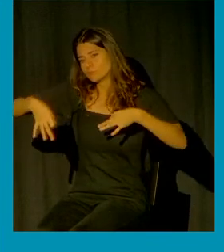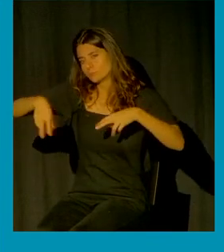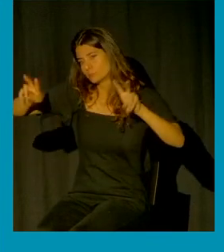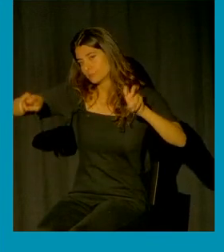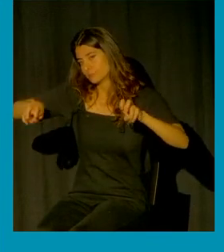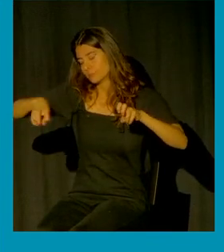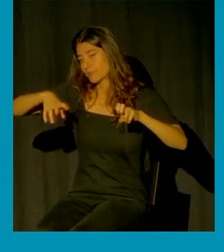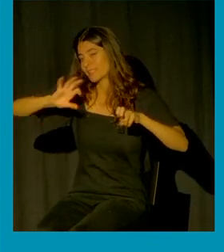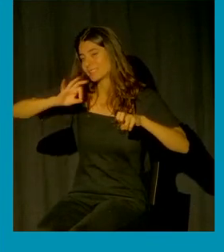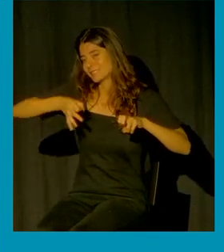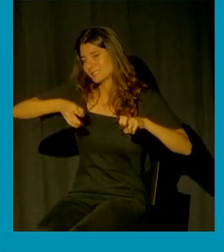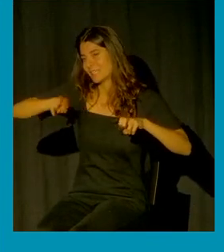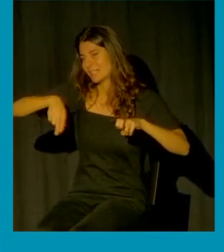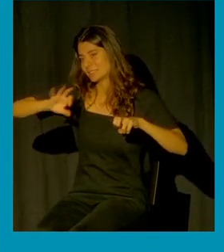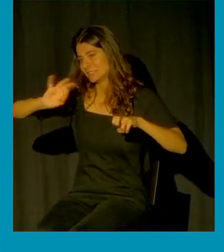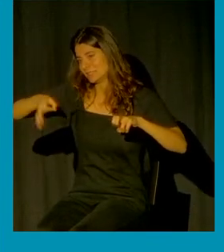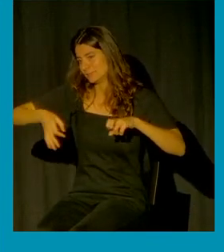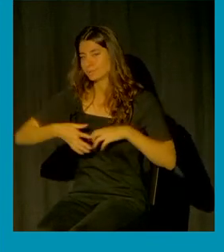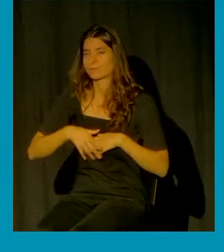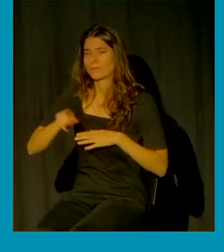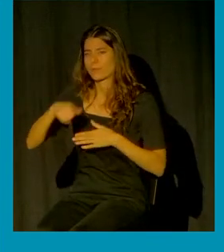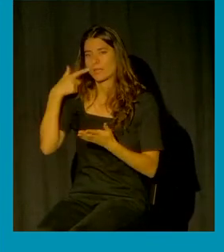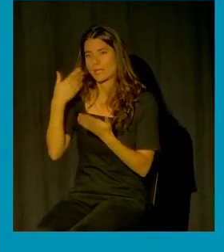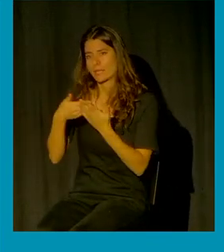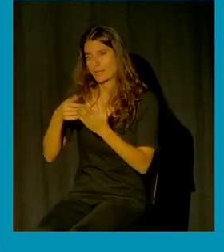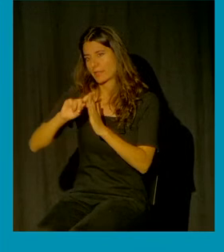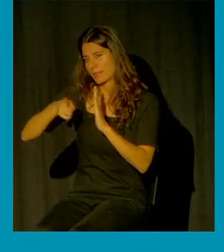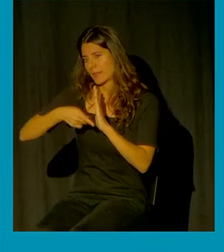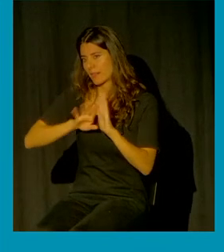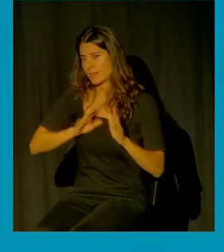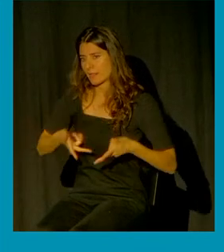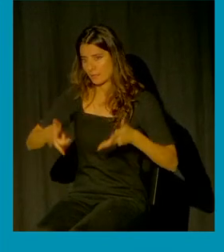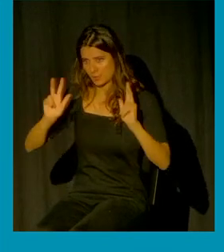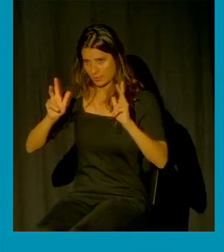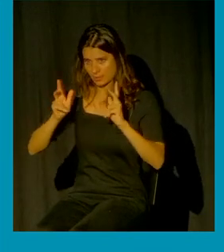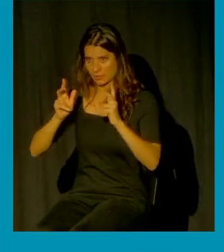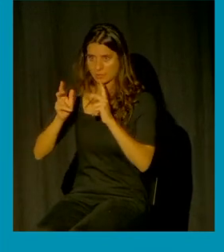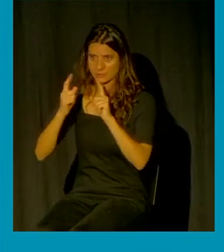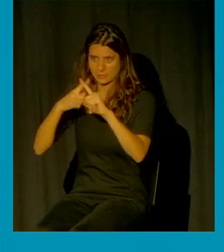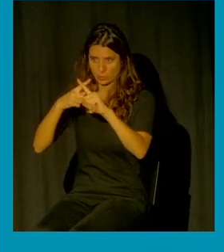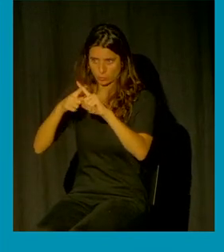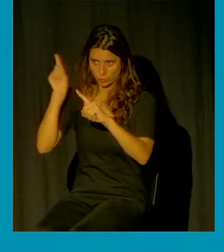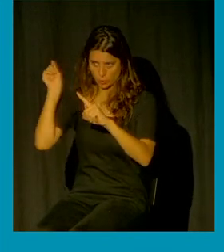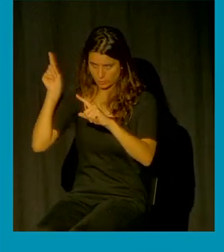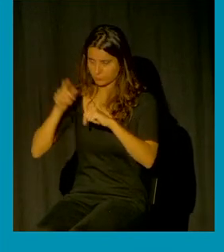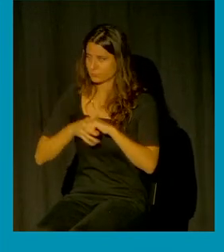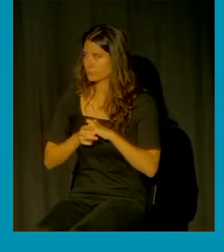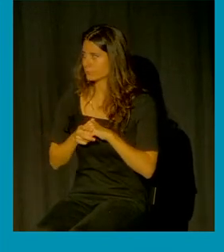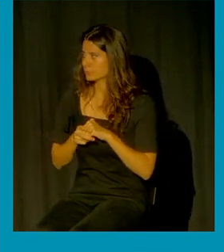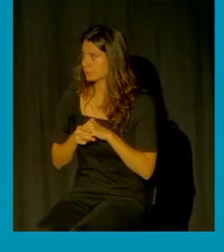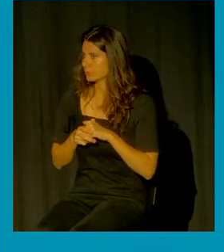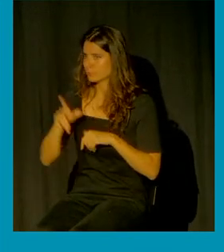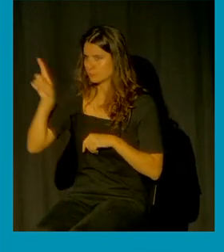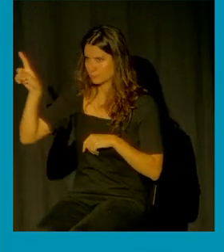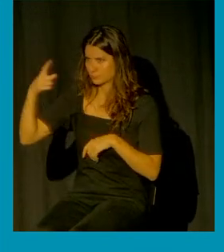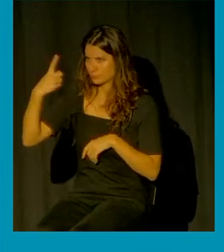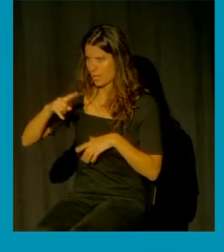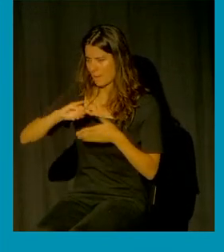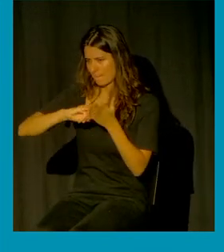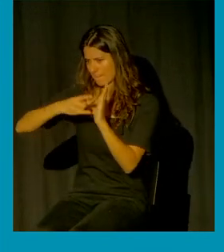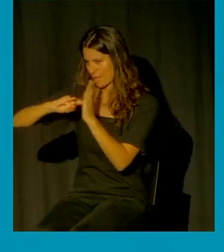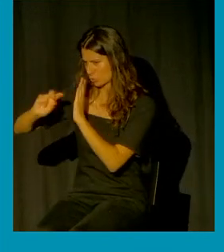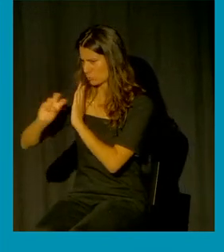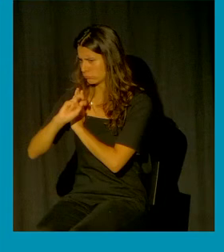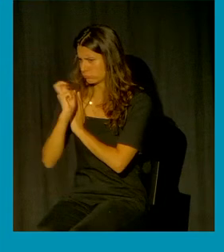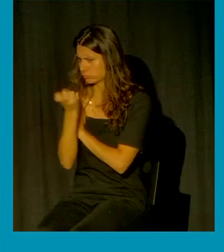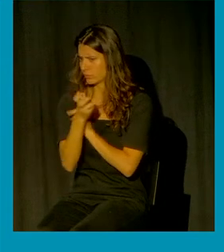garantia integral de la llibertat sexual en aquest cas també com es diu s'institueixen una sèrie de mesures de tutela que són